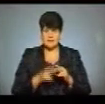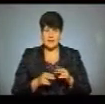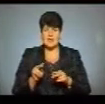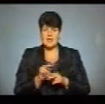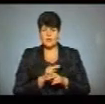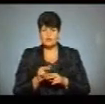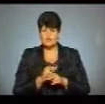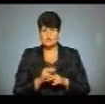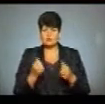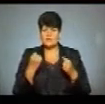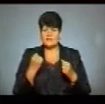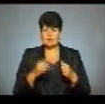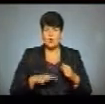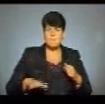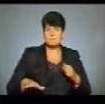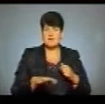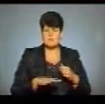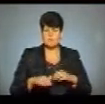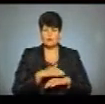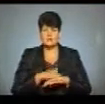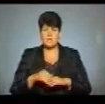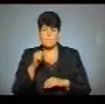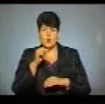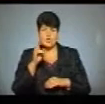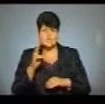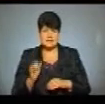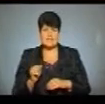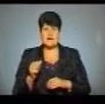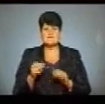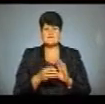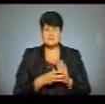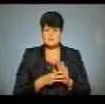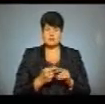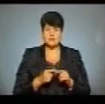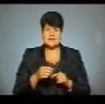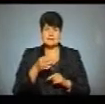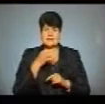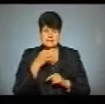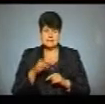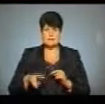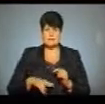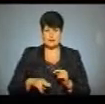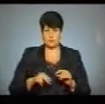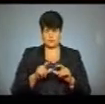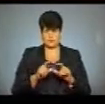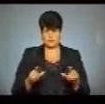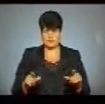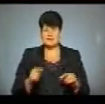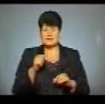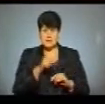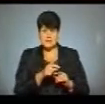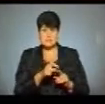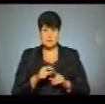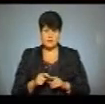реконструкцію спортивного майданчика на вулиці Морозенка, 8. Про це розповіла директорка цієї школи Марія Добрунова. За її словами,